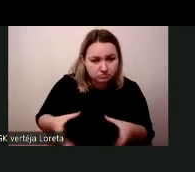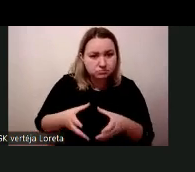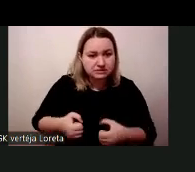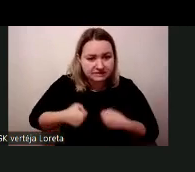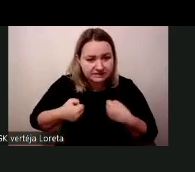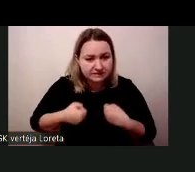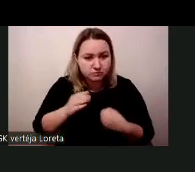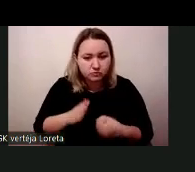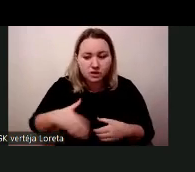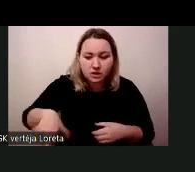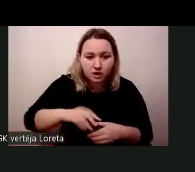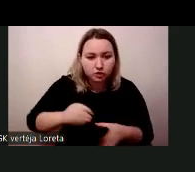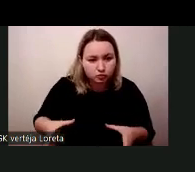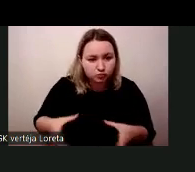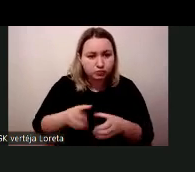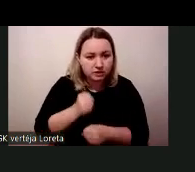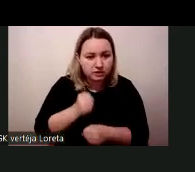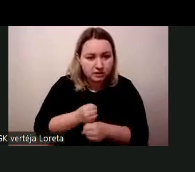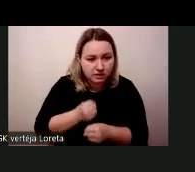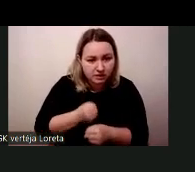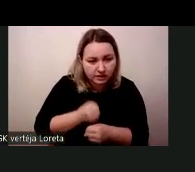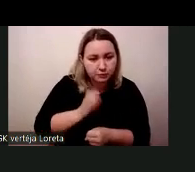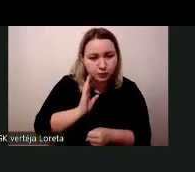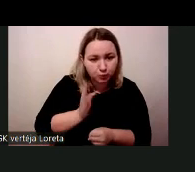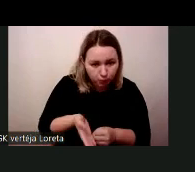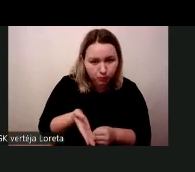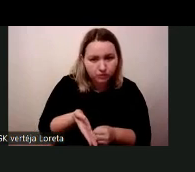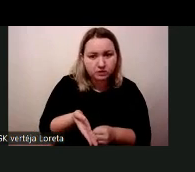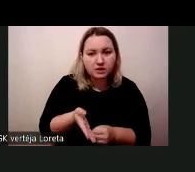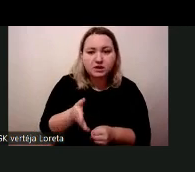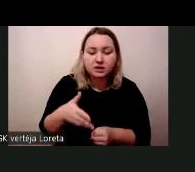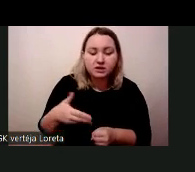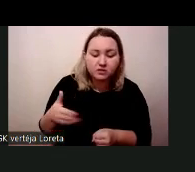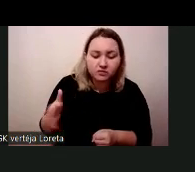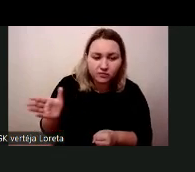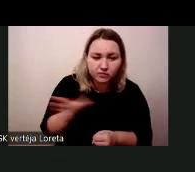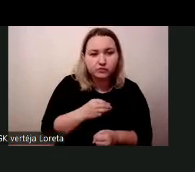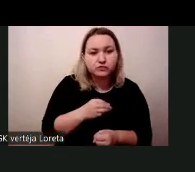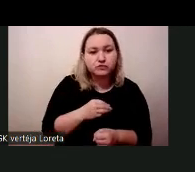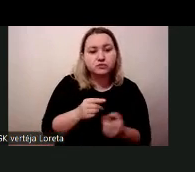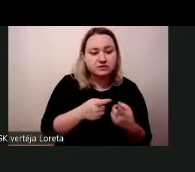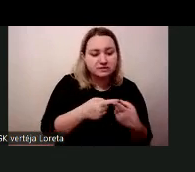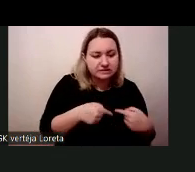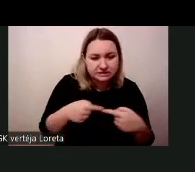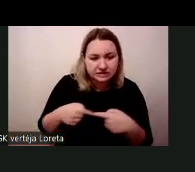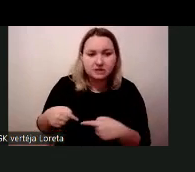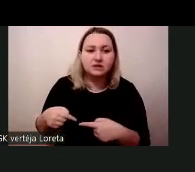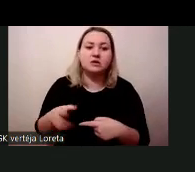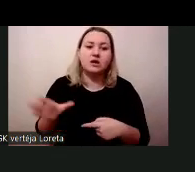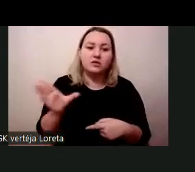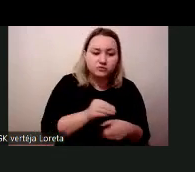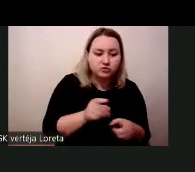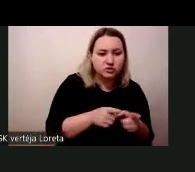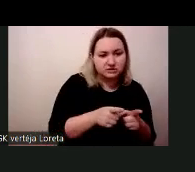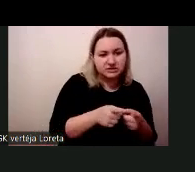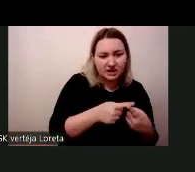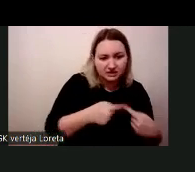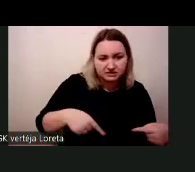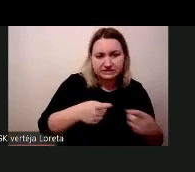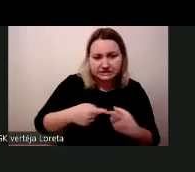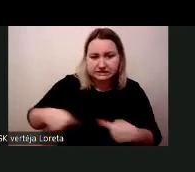bendrą darbą, reiškia, visose skyriuose ir visose srityse greitai